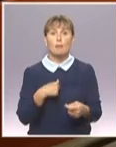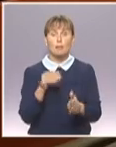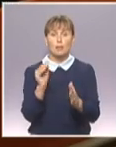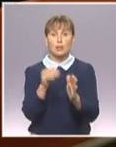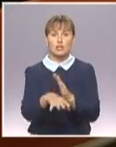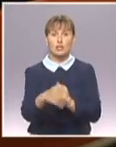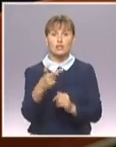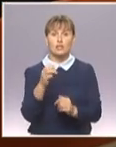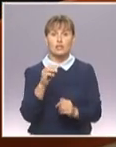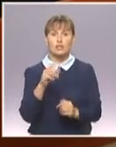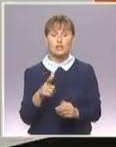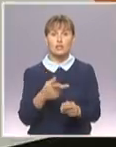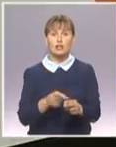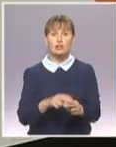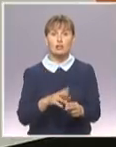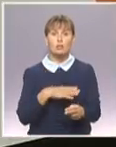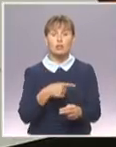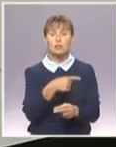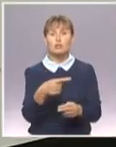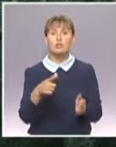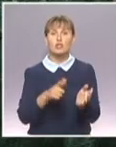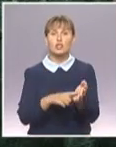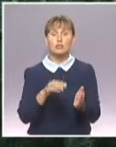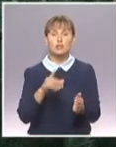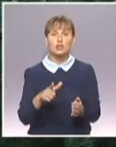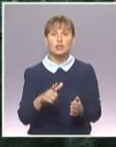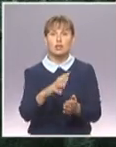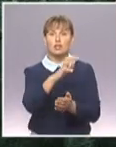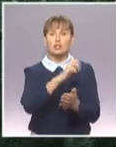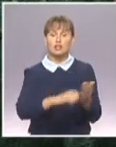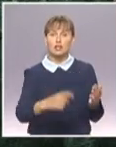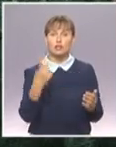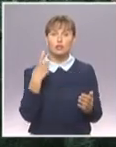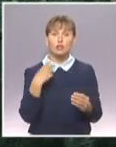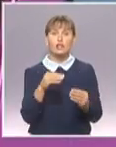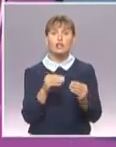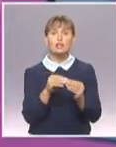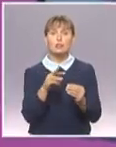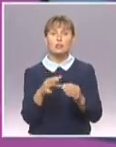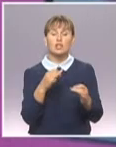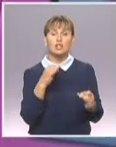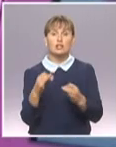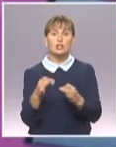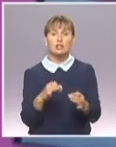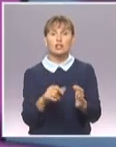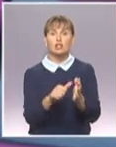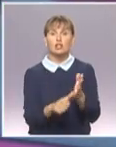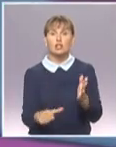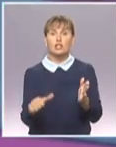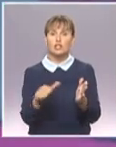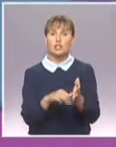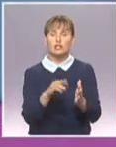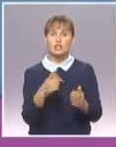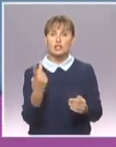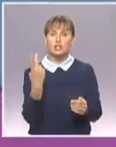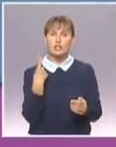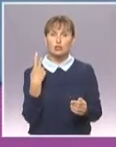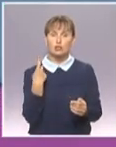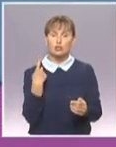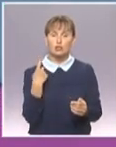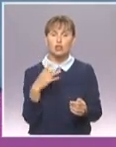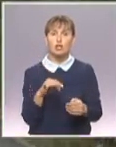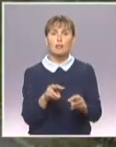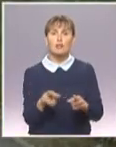тенге на номер, баланс которого был минус 7 тенге. Оператор снял долг. 10-минутный разговор стоил нам 66 тенге за должности. В